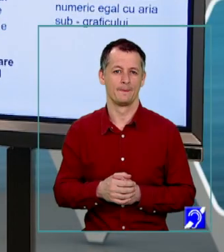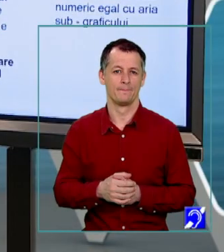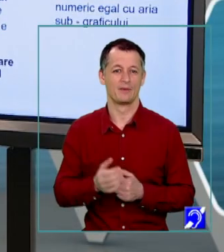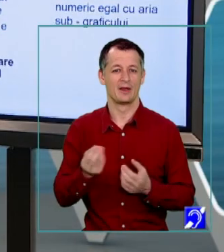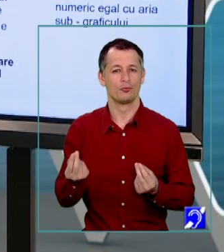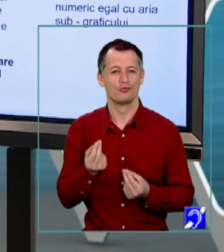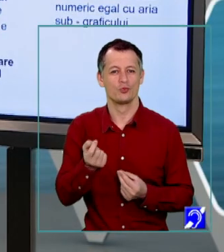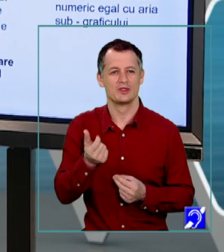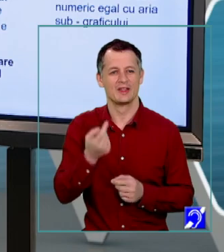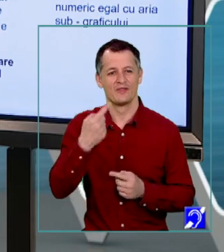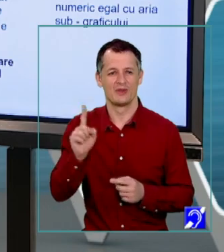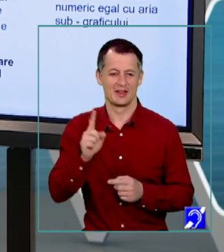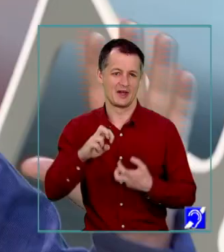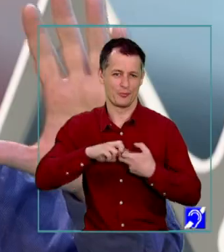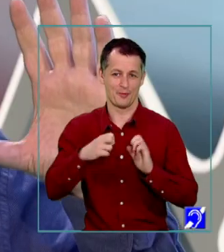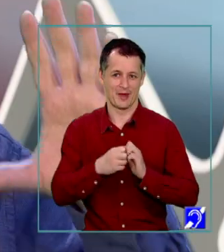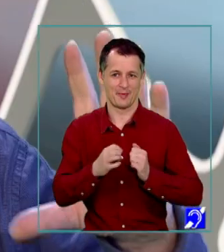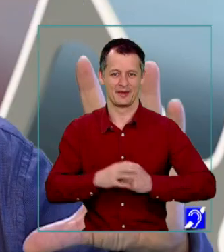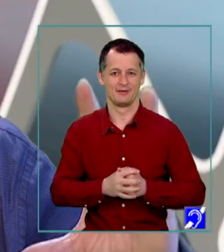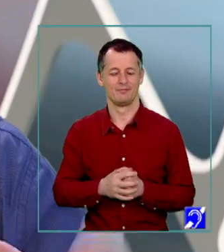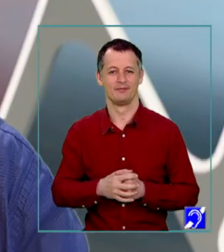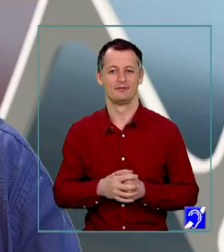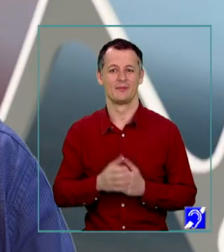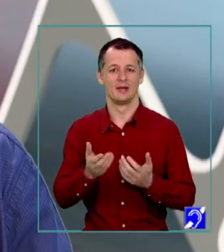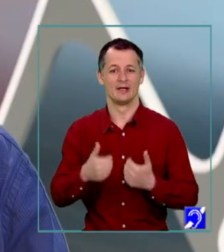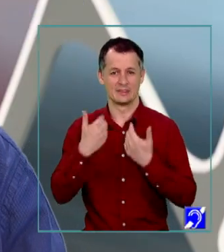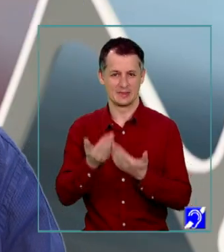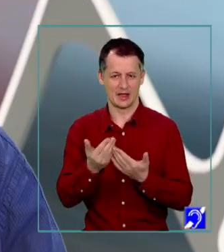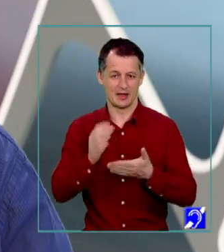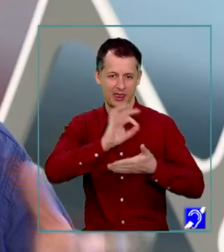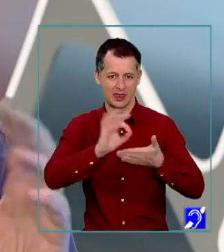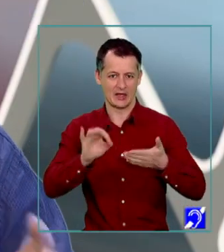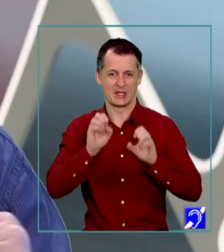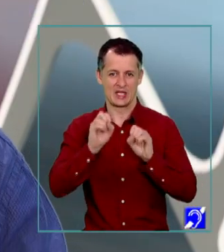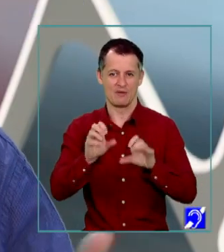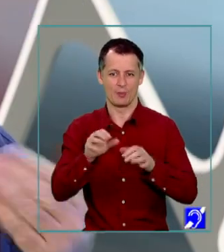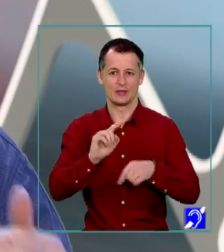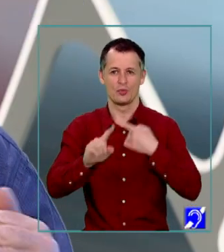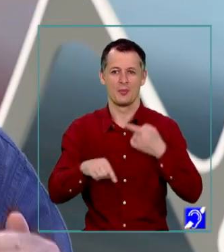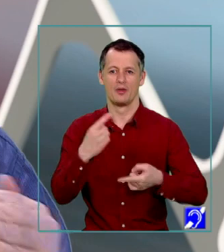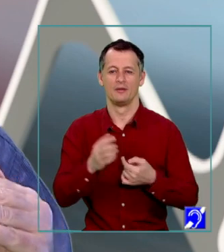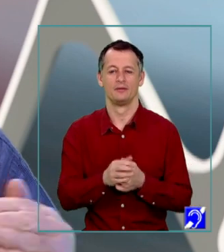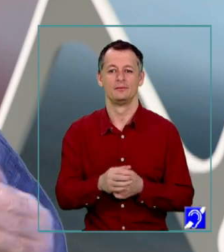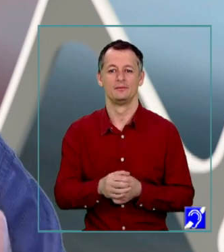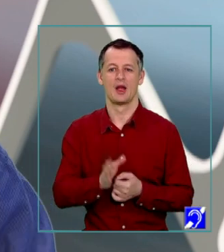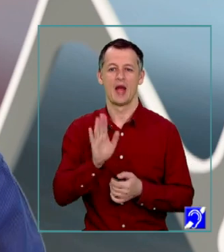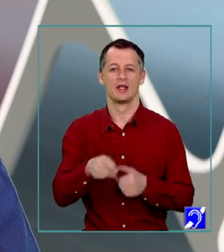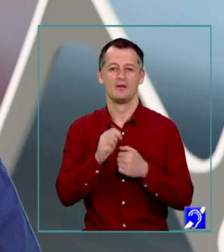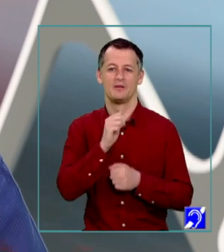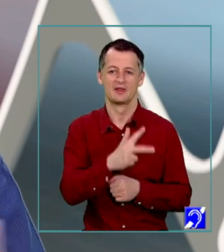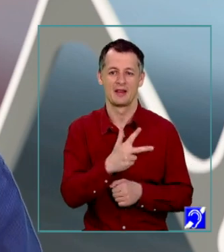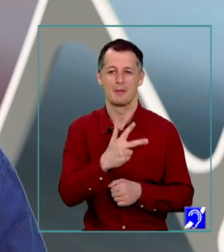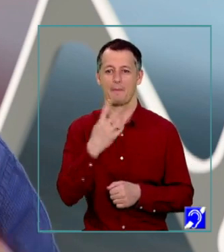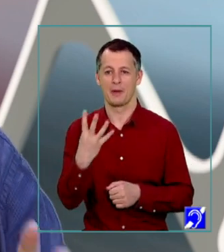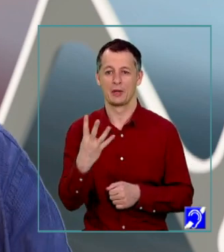că o problemă, după cum știți, îți dă în text informația, după care ai 3-4